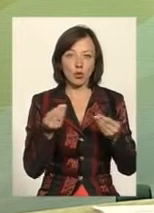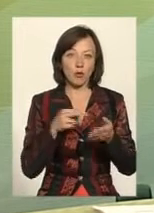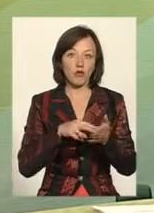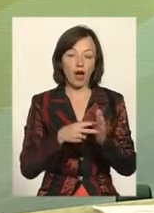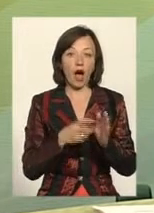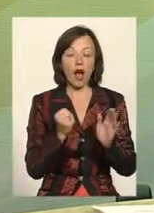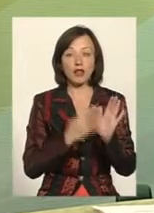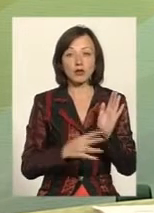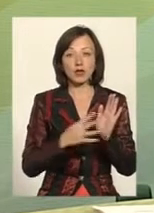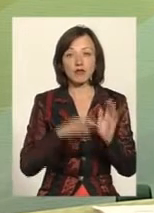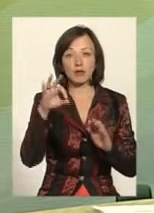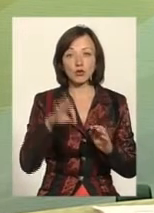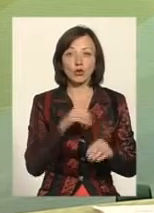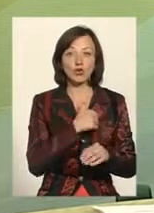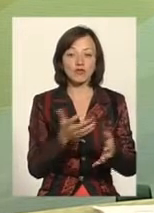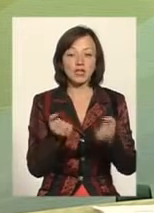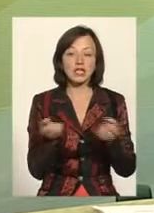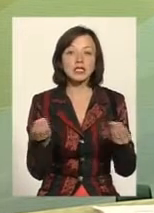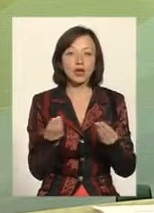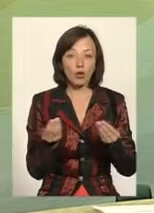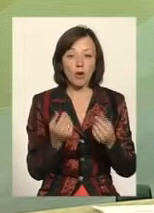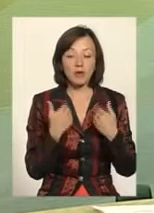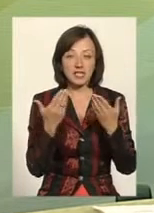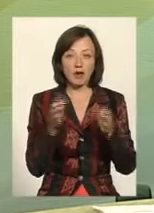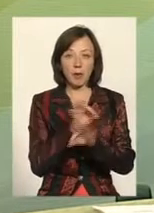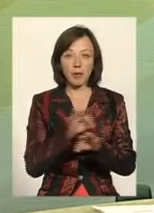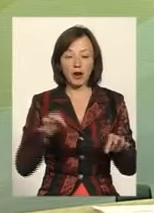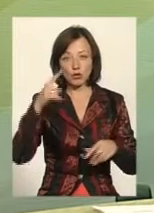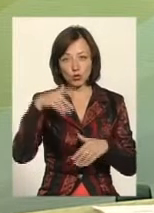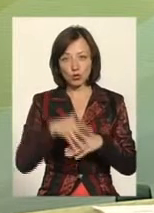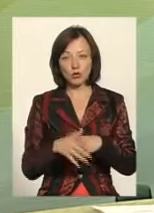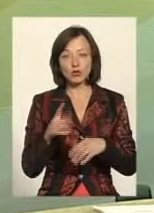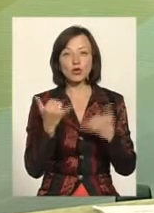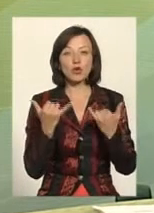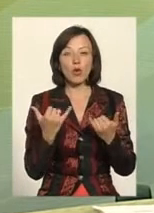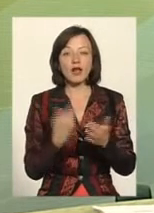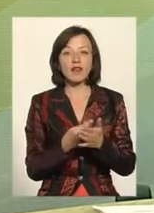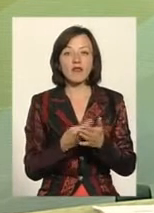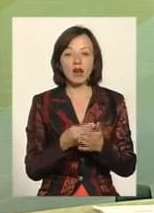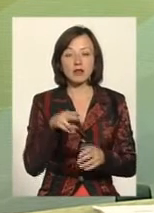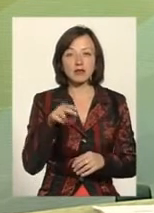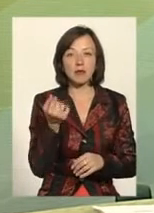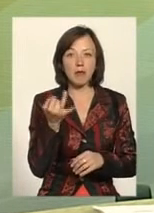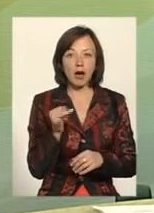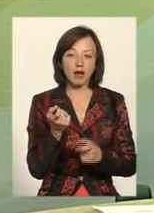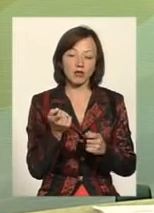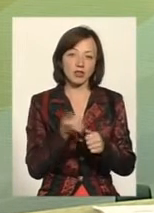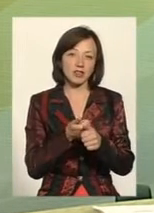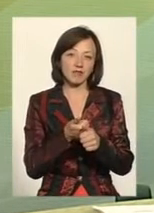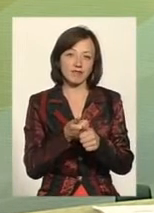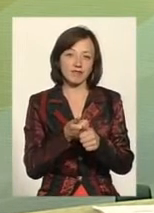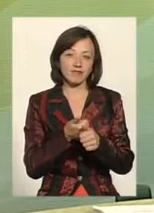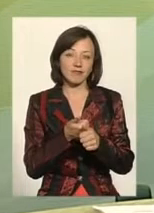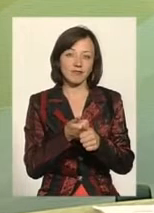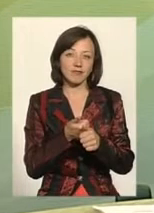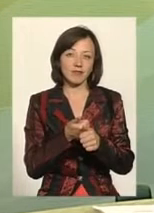люди 99% хочуть взяти зерно. Хоча ми з вами прекрасно розуміємо, що сьогодні вартість паю, вона дещо відстає від